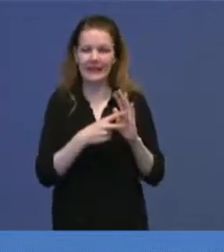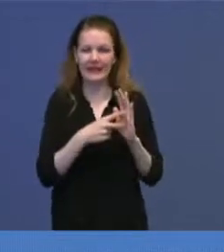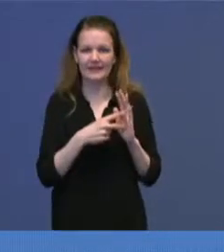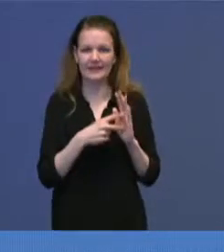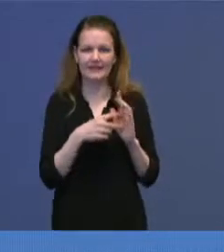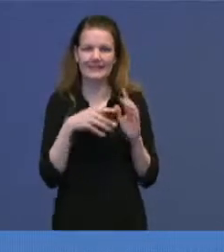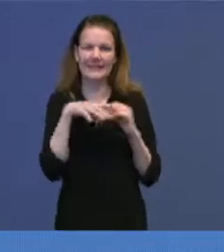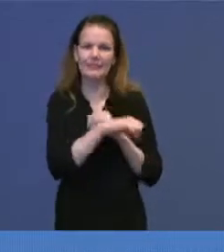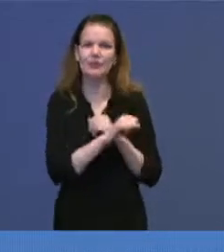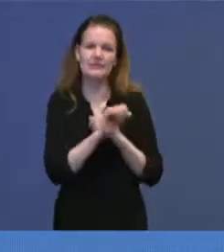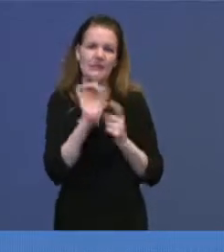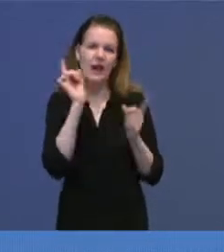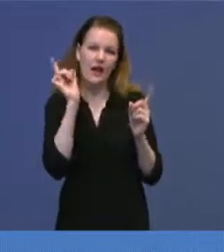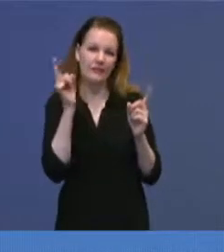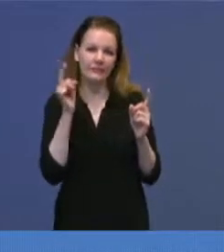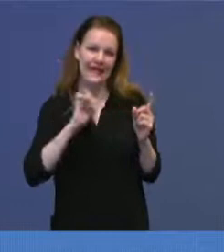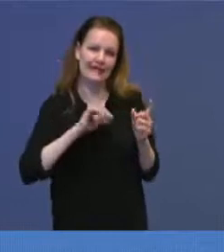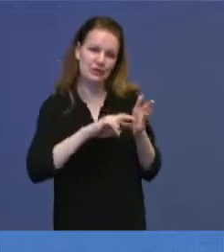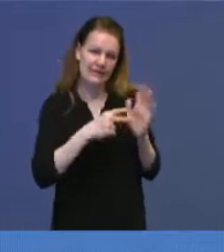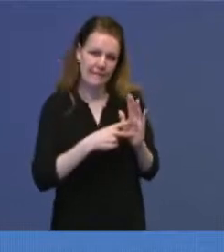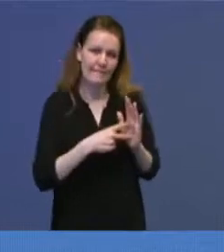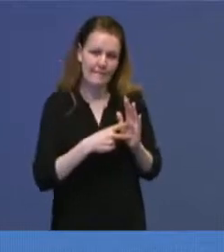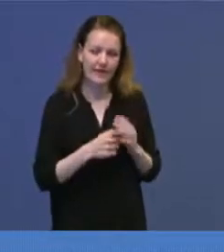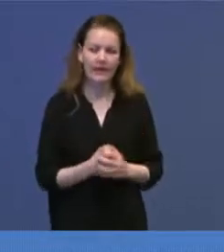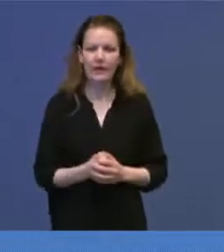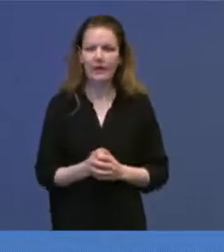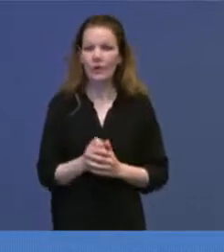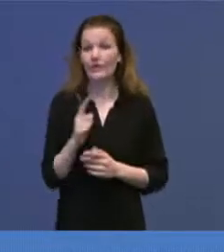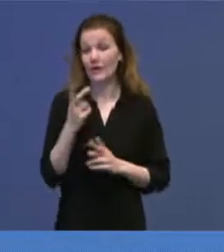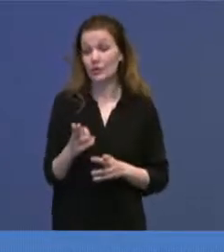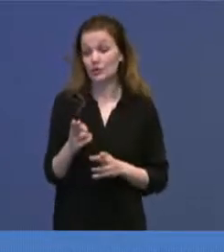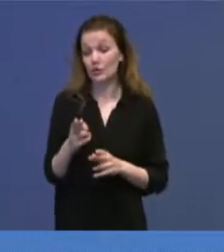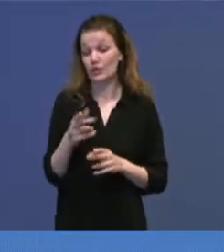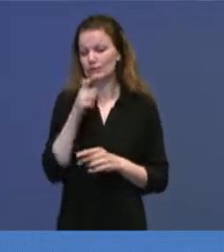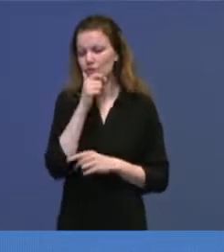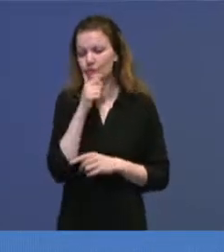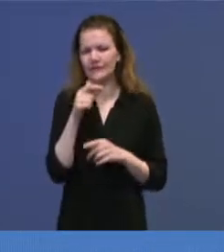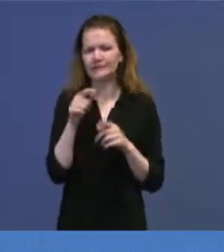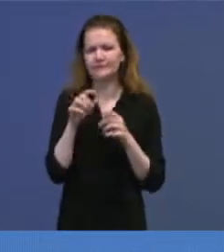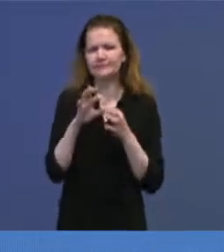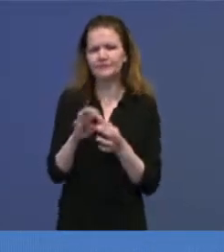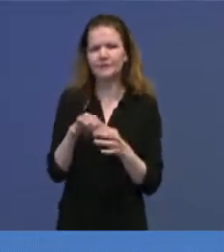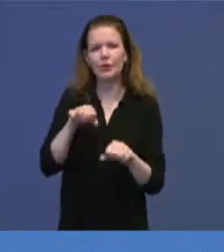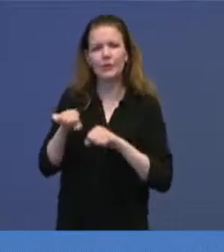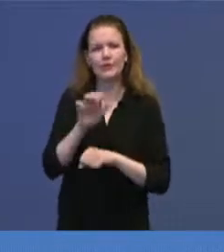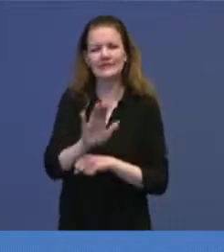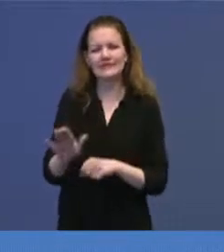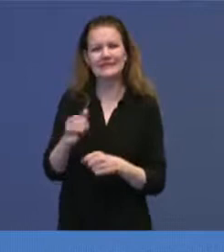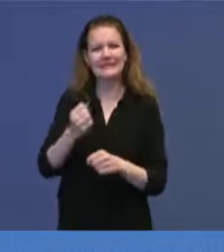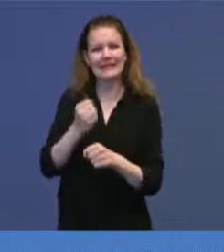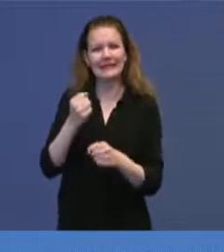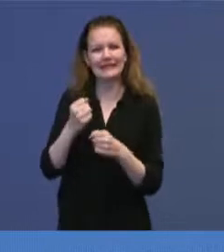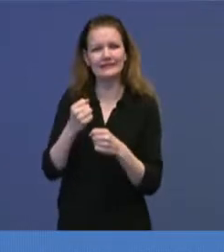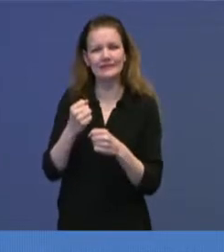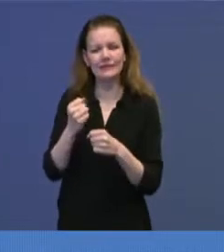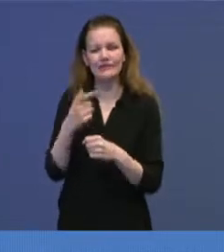NSM. Regjeringen er også bekymret for kommunenes sårbarhet knyttet til datasikkerhet. Det er mange